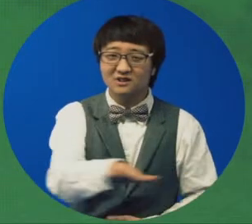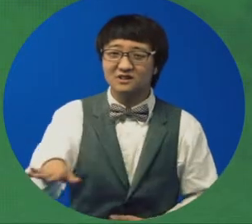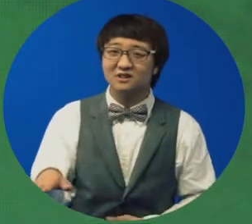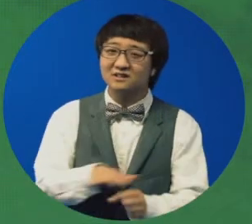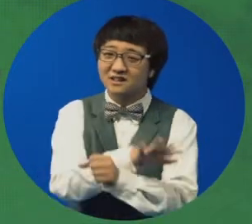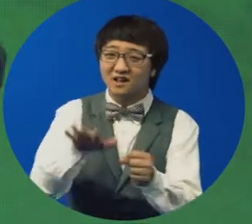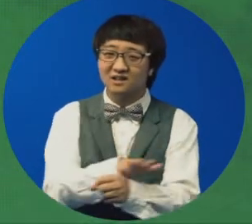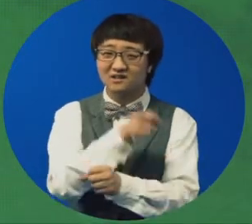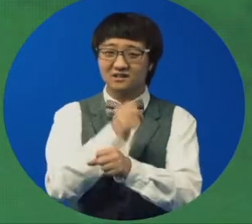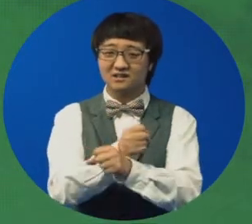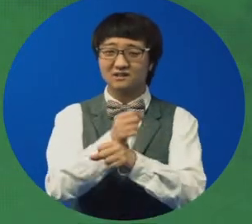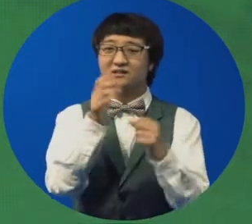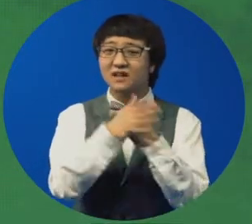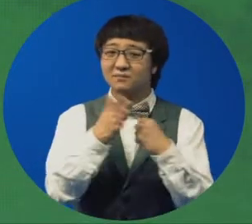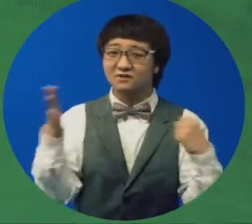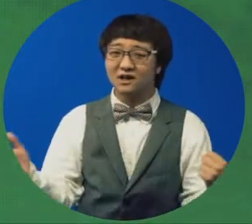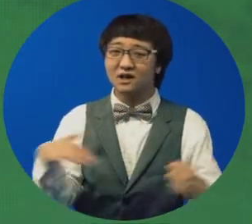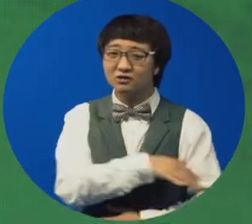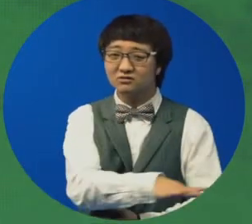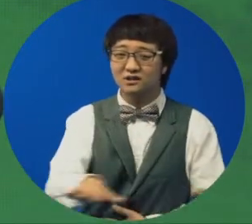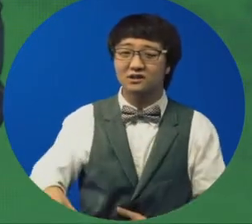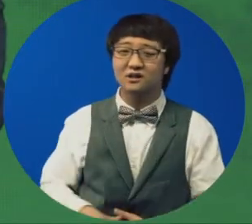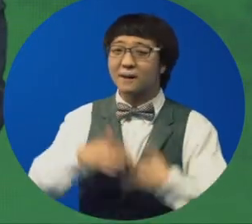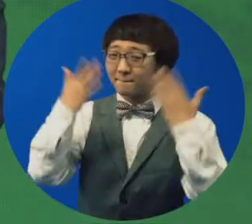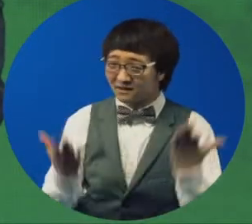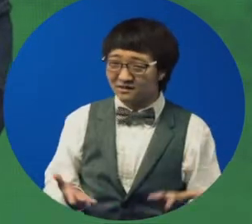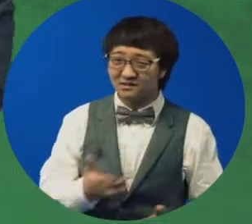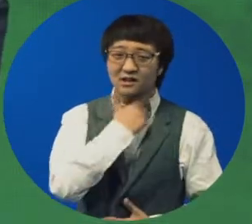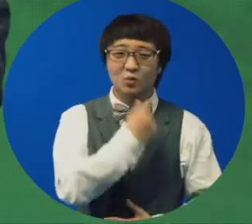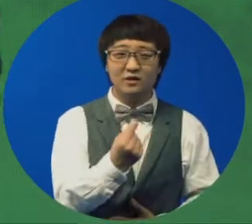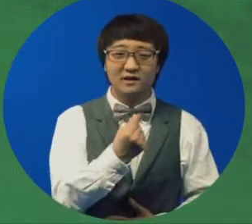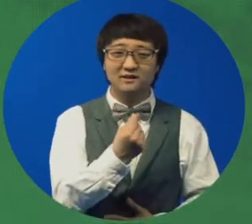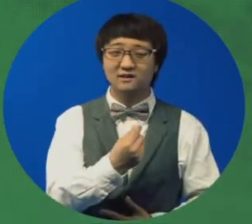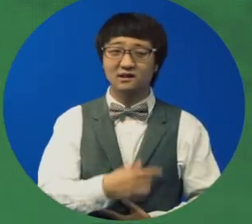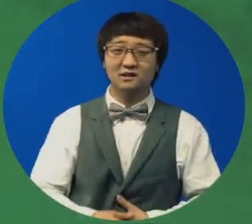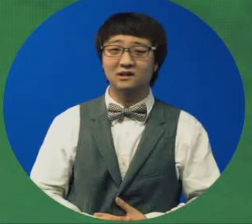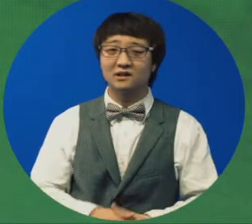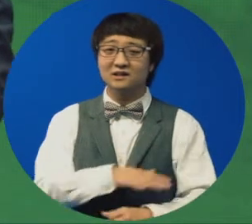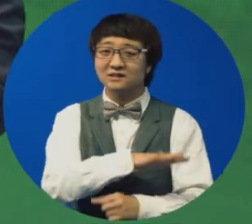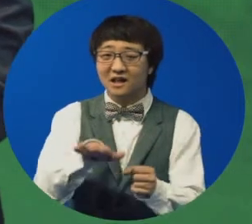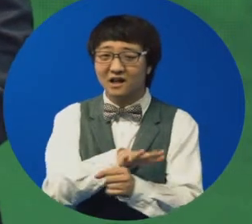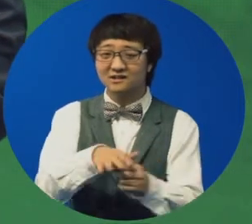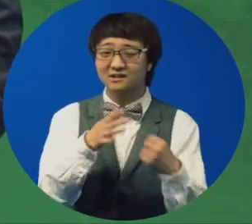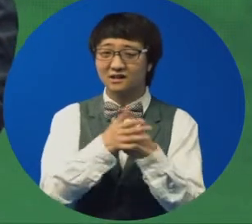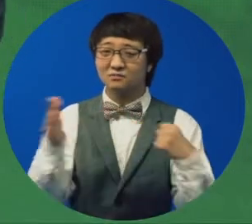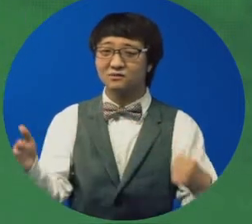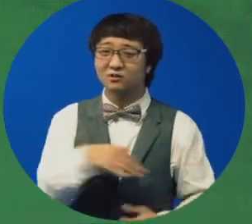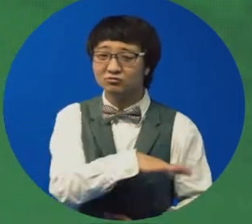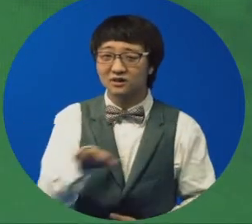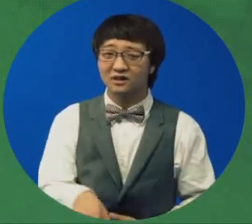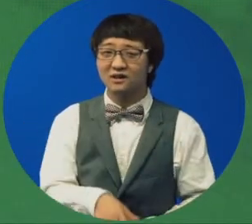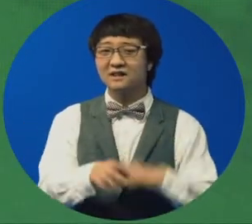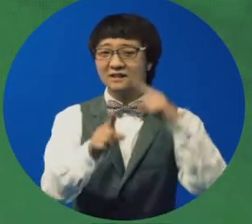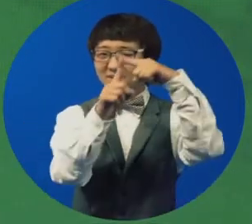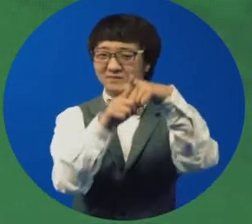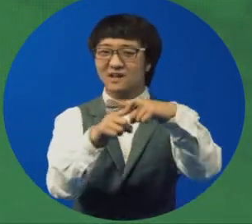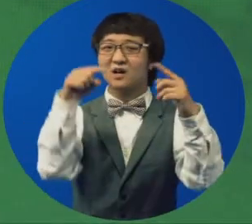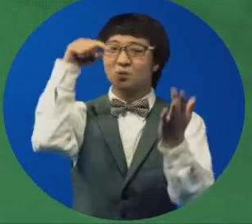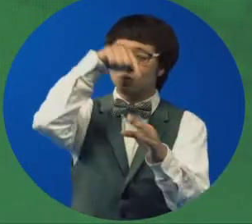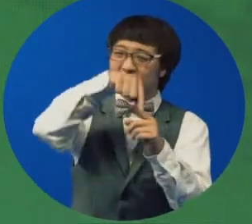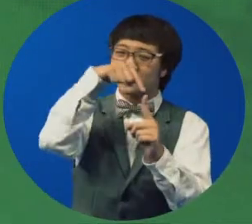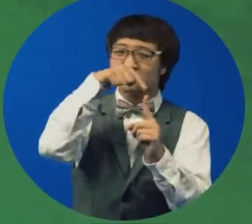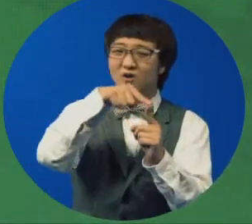때문에 우리를 받으시기를 원하시는 거예요. 우리를 사랑하시기 때문에 하나님께서 우리를 위해 십자가 위에서